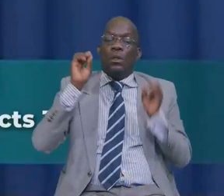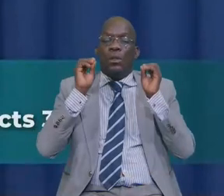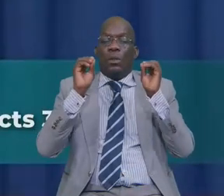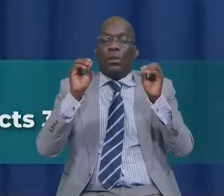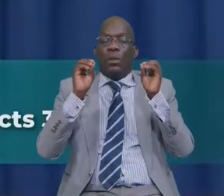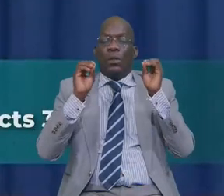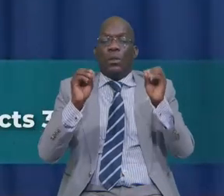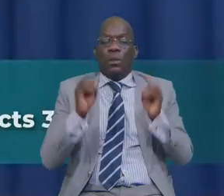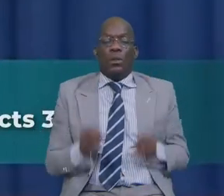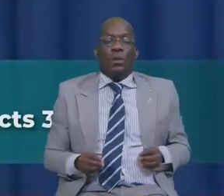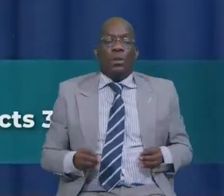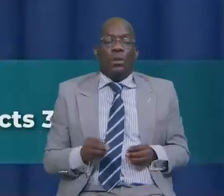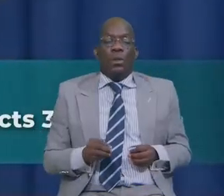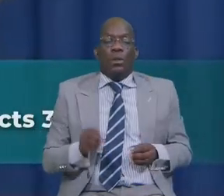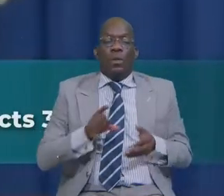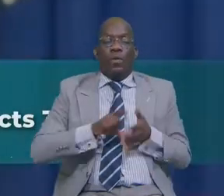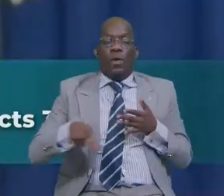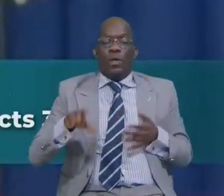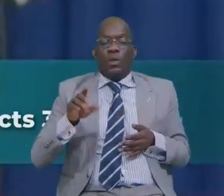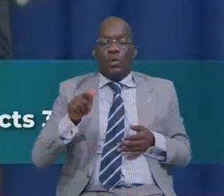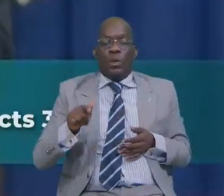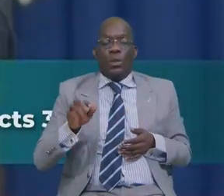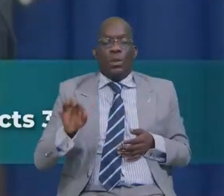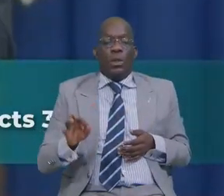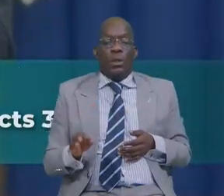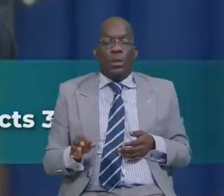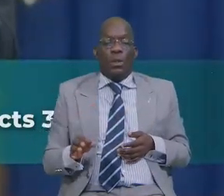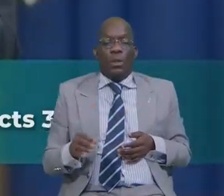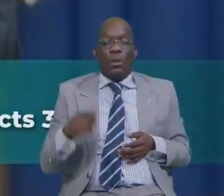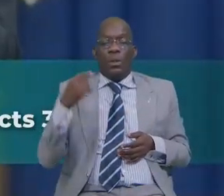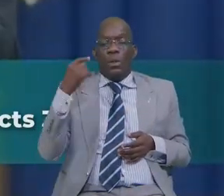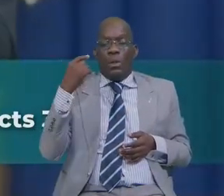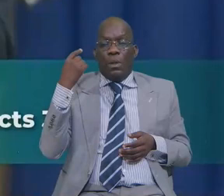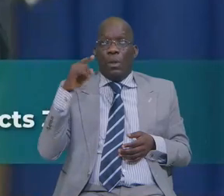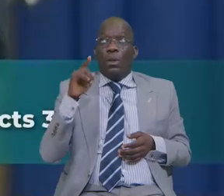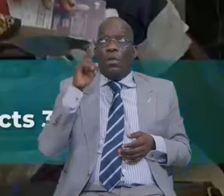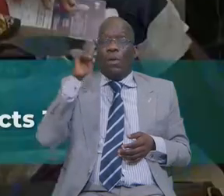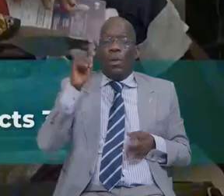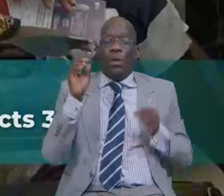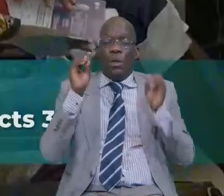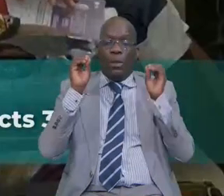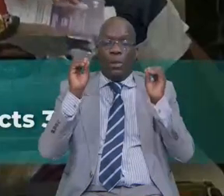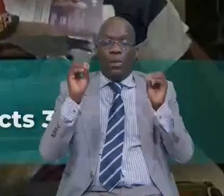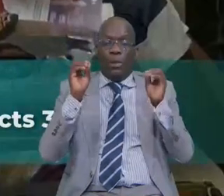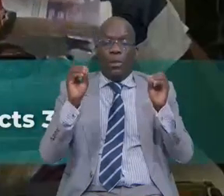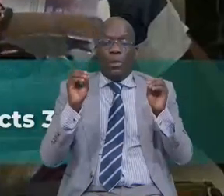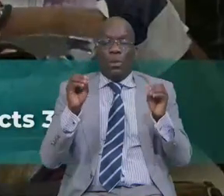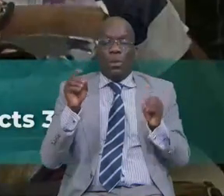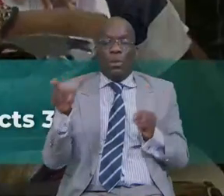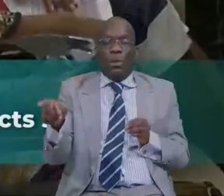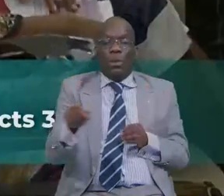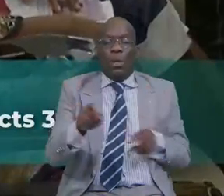Après que Jésus eut achevé ses discours, la foule fut frappée de sa doctrine. Verset 29. Car il